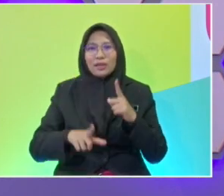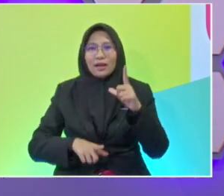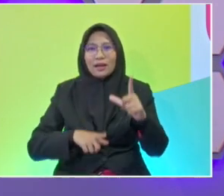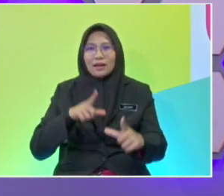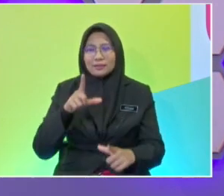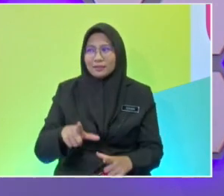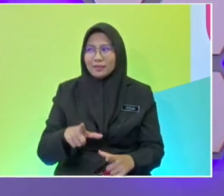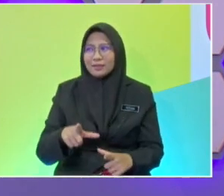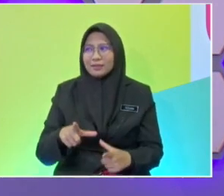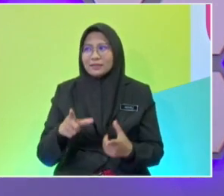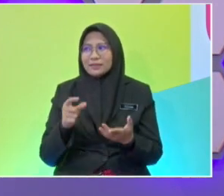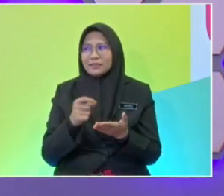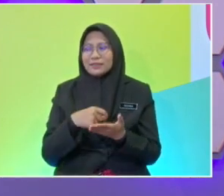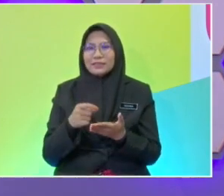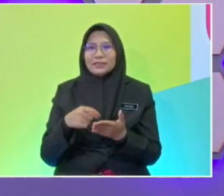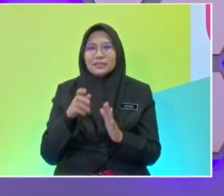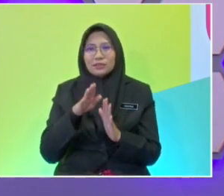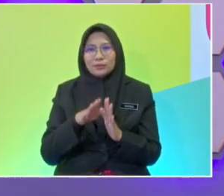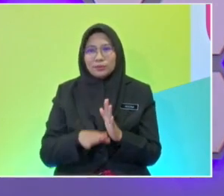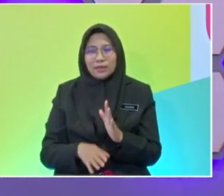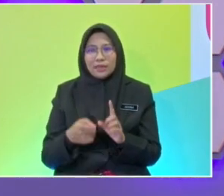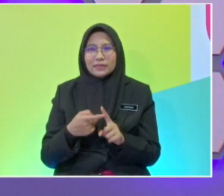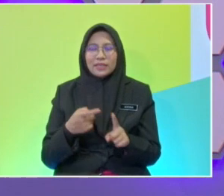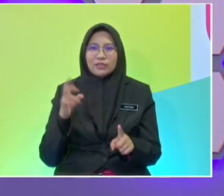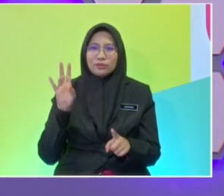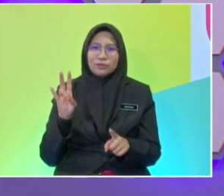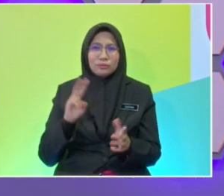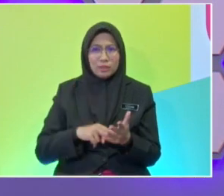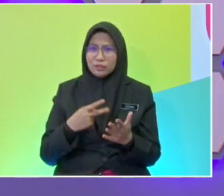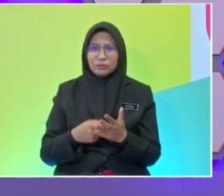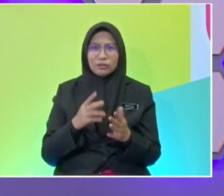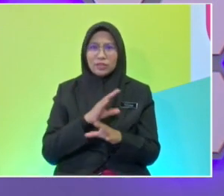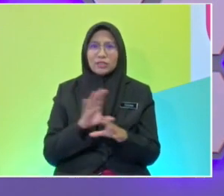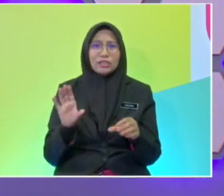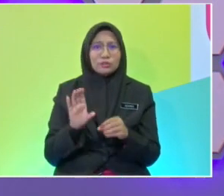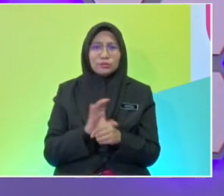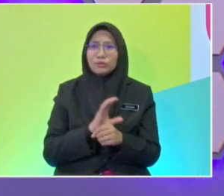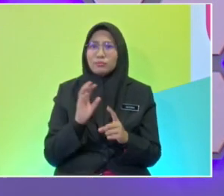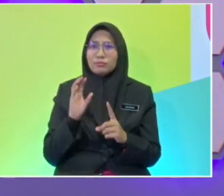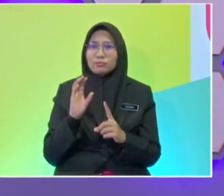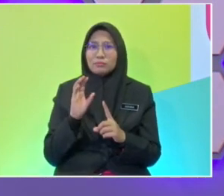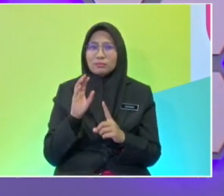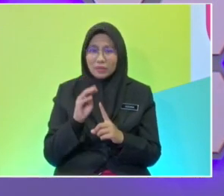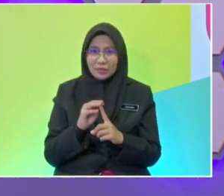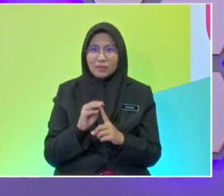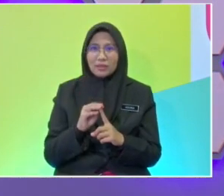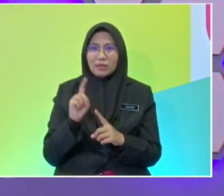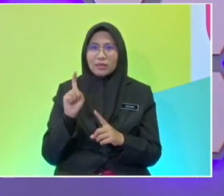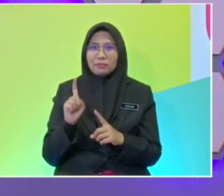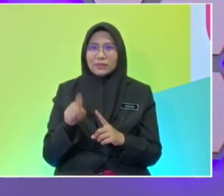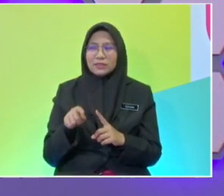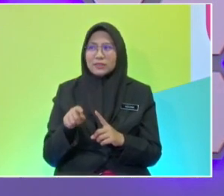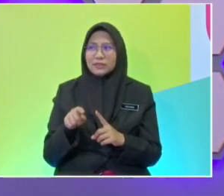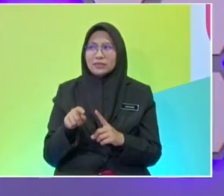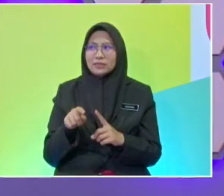kita buat langkah kejatuhan daripada 7 maknanya tak cukup lah tak cukup kalau kita tulis lebih daripada